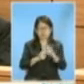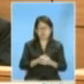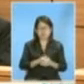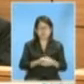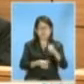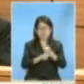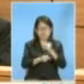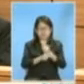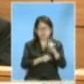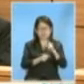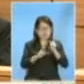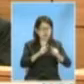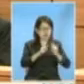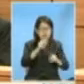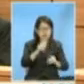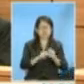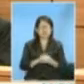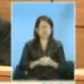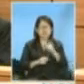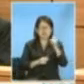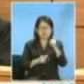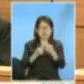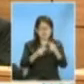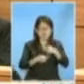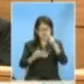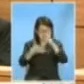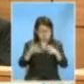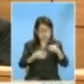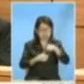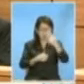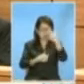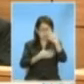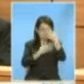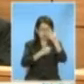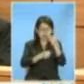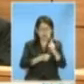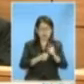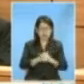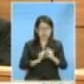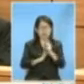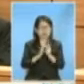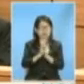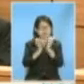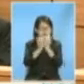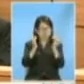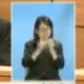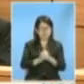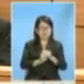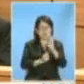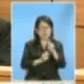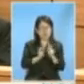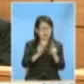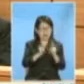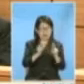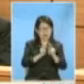ทบาทและอำนาจหน้าที่อื่นๆแต่ที่น่าสนใจท่านประธานครับรัฐธรรมนูญที่ของคณะกรร